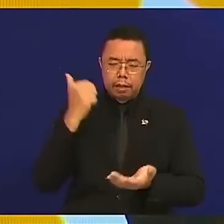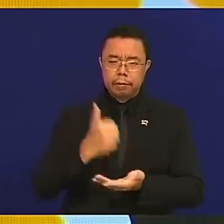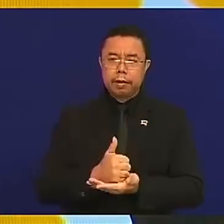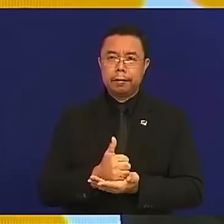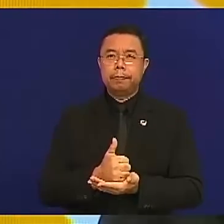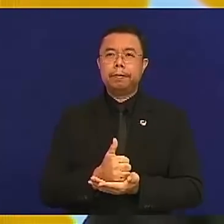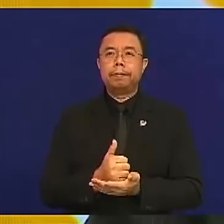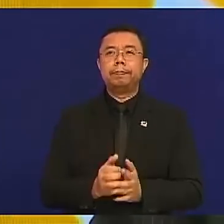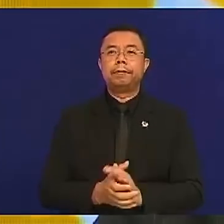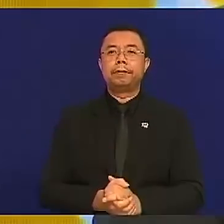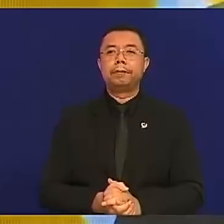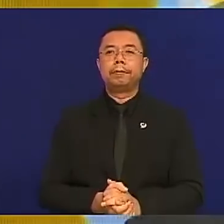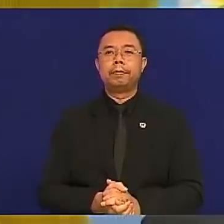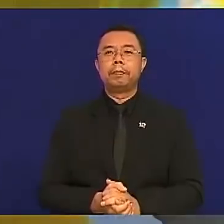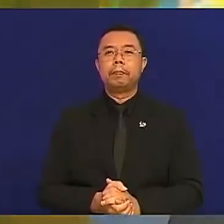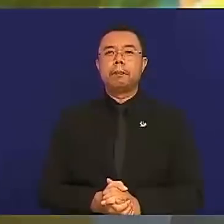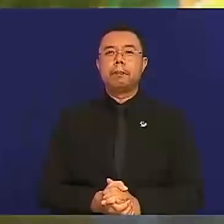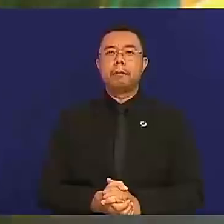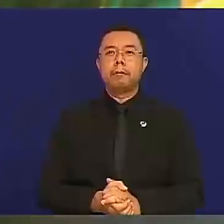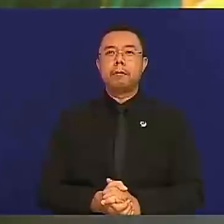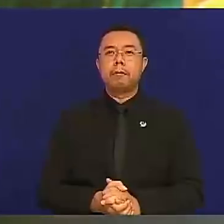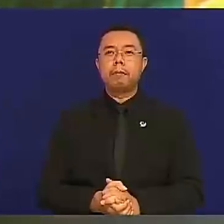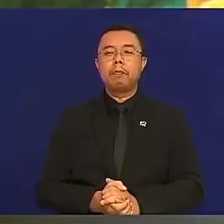Amin. Amin.